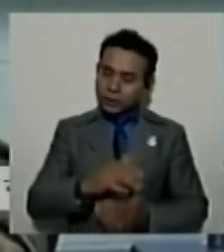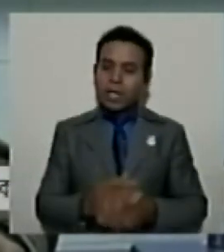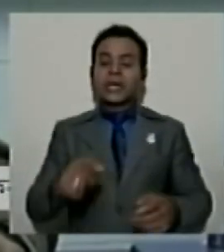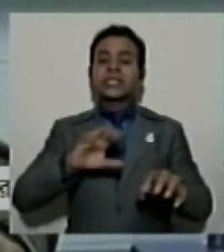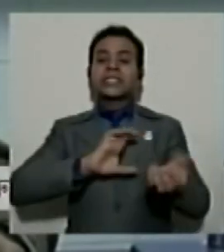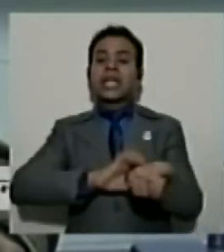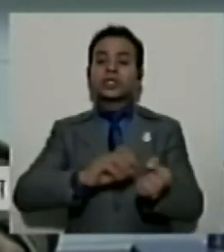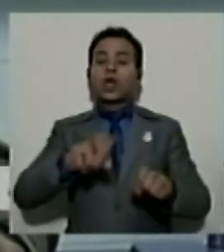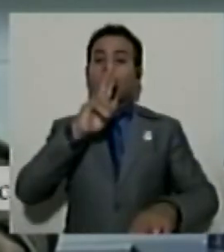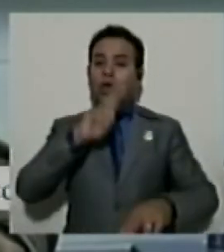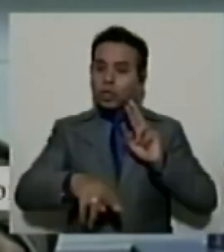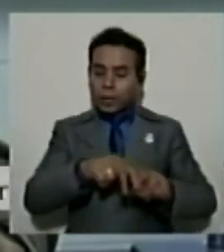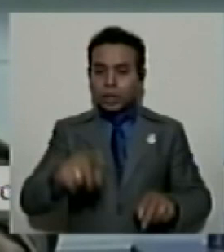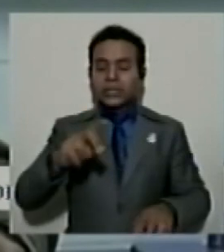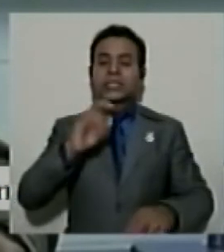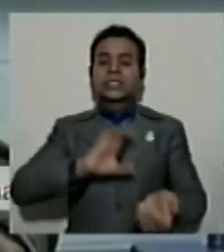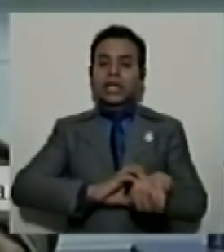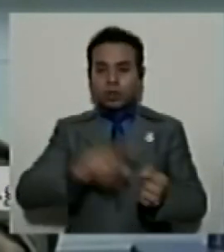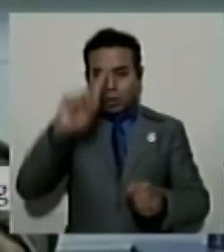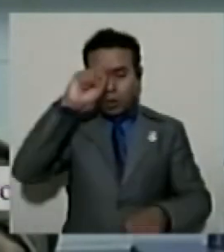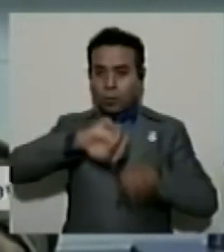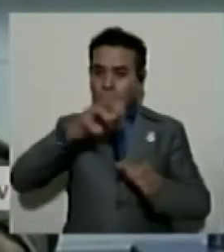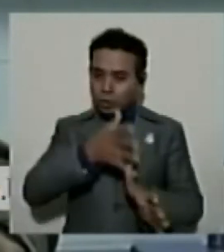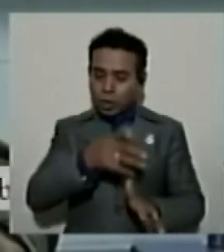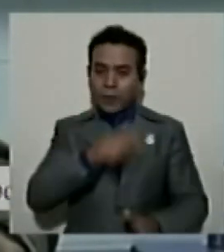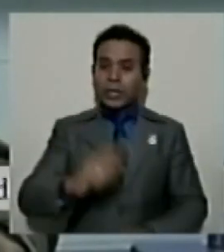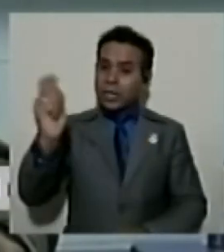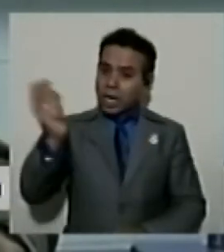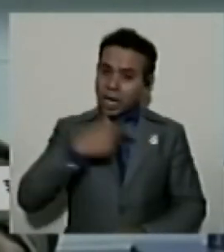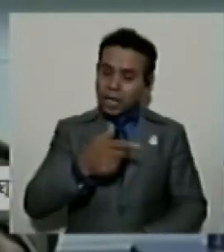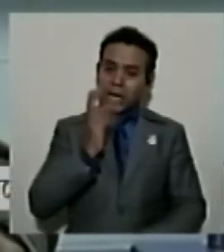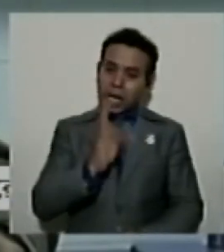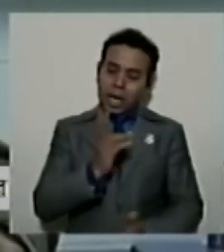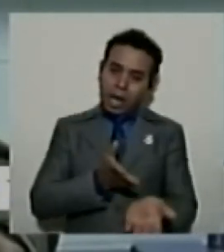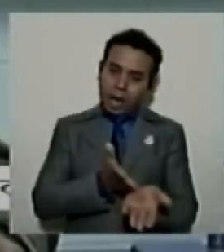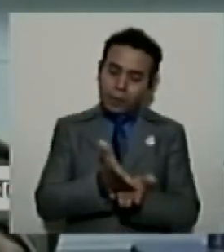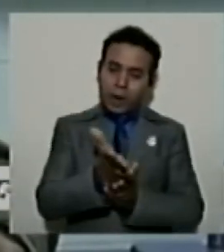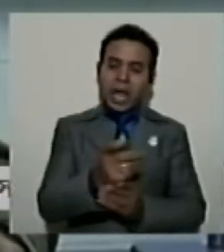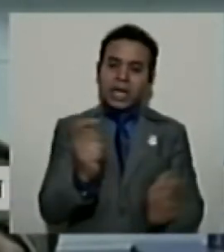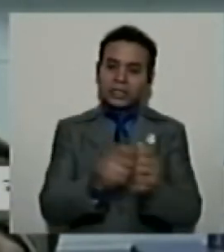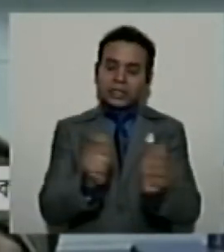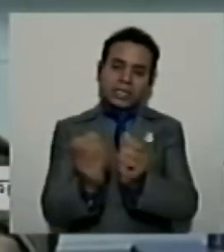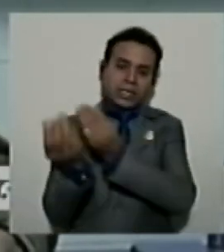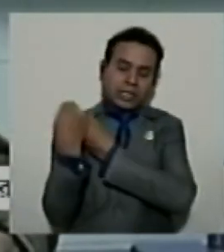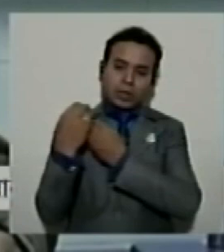জন্য সর্বতোভাবে কাজ করে যাচ্ছে এবং এই ব্যাপারে আপনাদের সহযোগিতা অবশ্যই কাম্য। ধন্যবাদ।